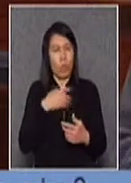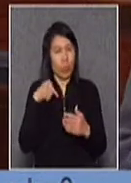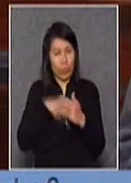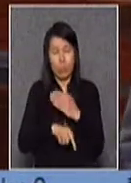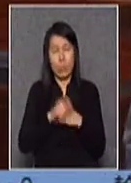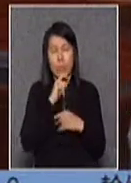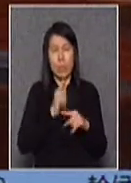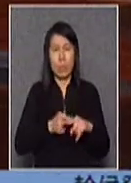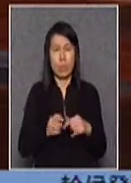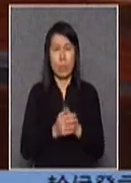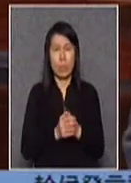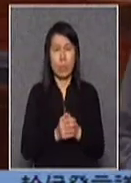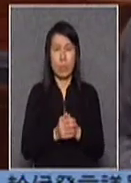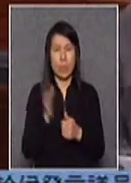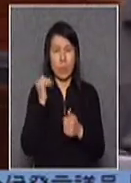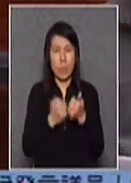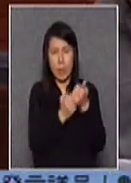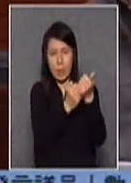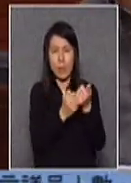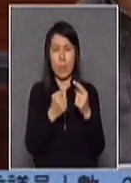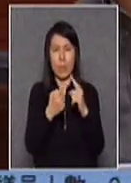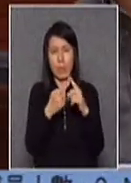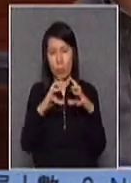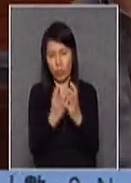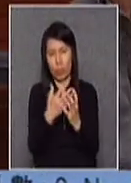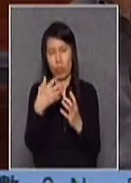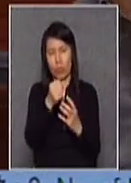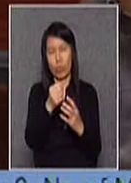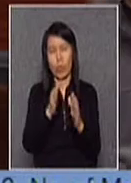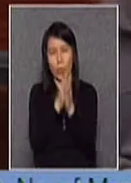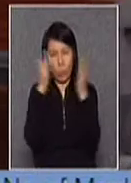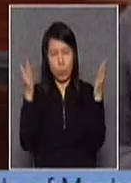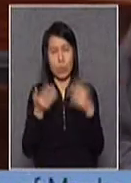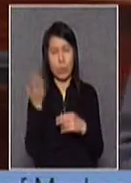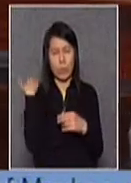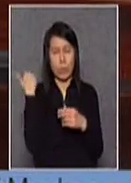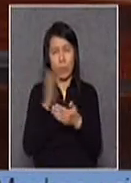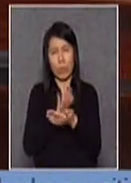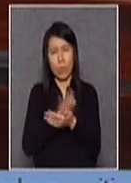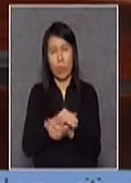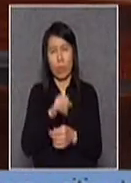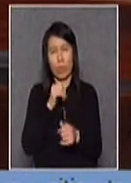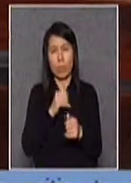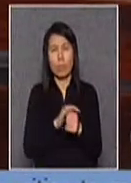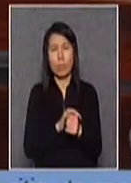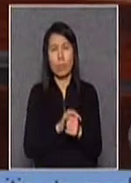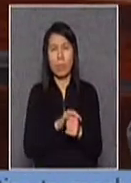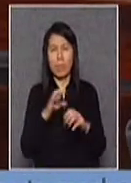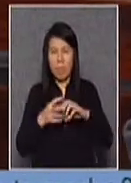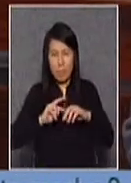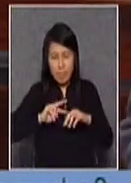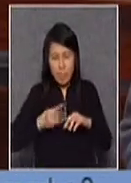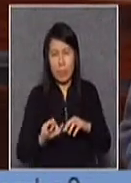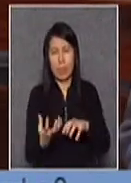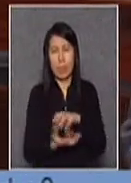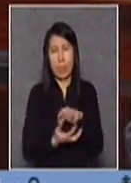這些聲稱支持泛民支持民主的報章呢，過去多年來不斷抹黑打壓扭曲我